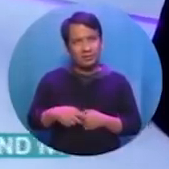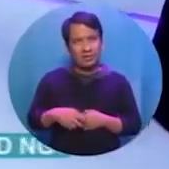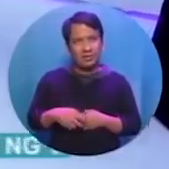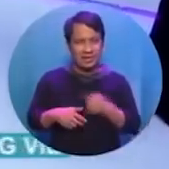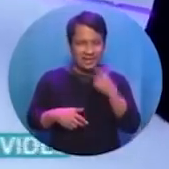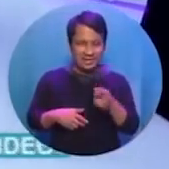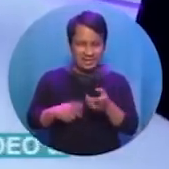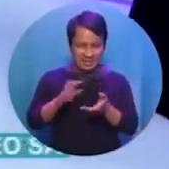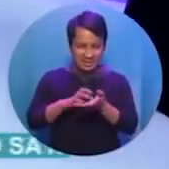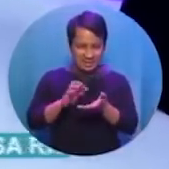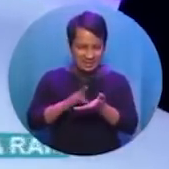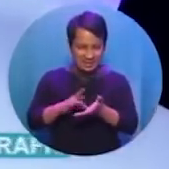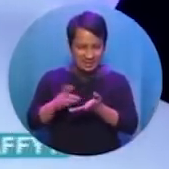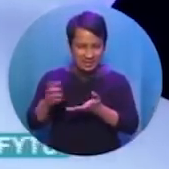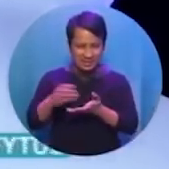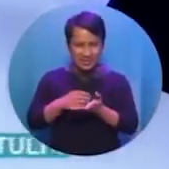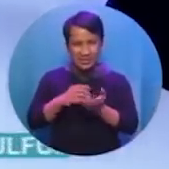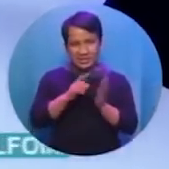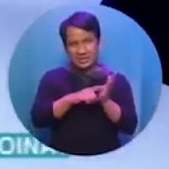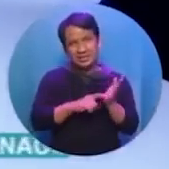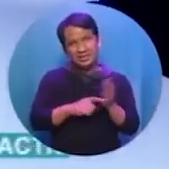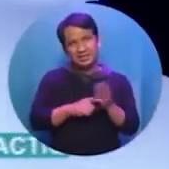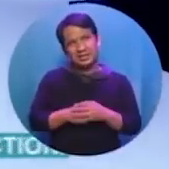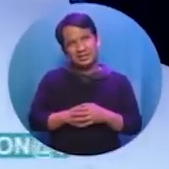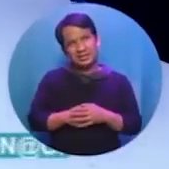Baka mamay, dinadial mo na dyan mga Ponce Pilato mo.